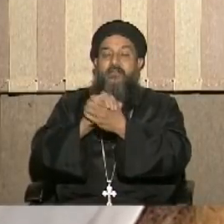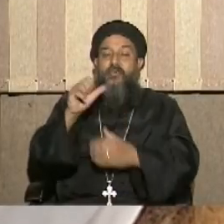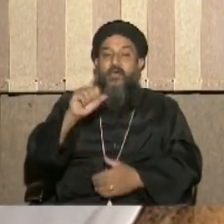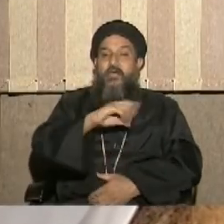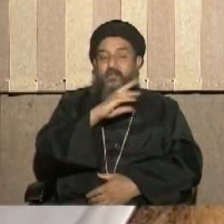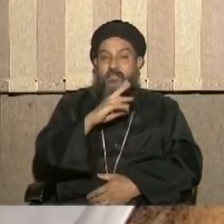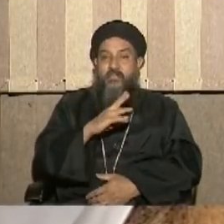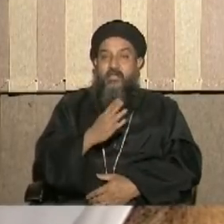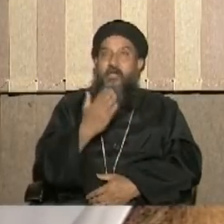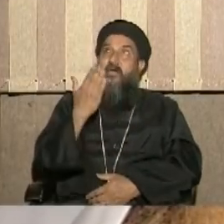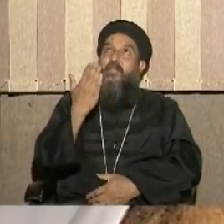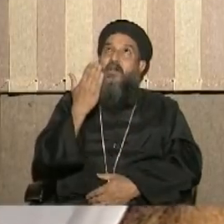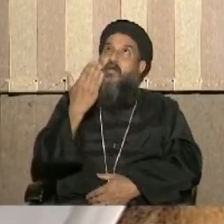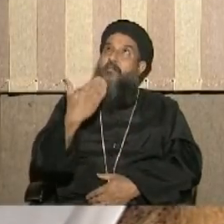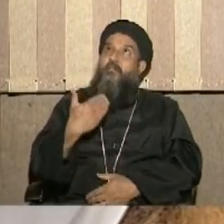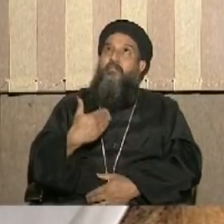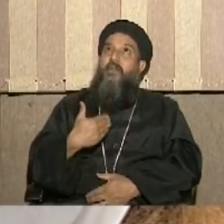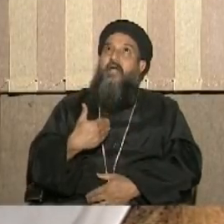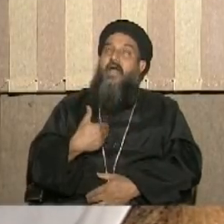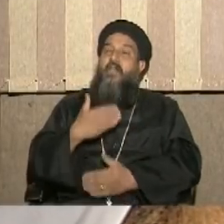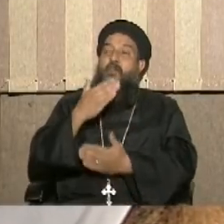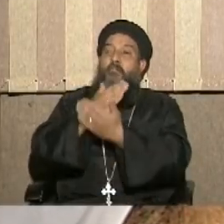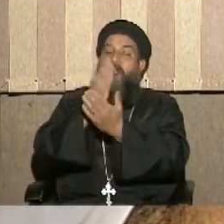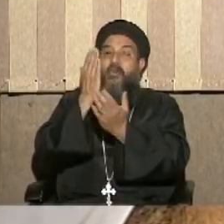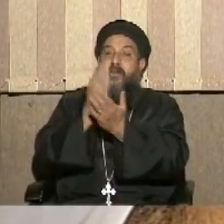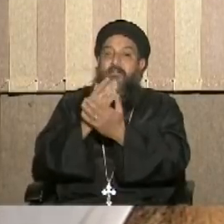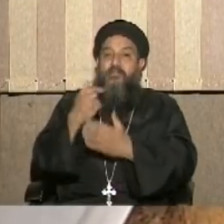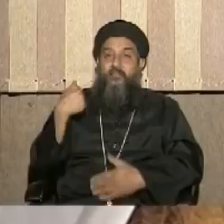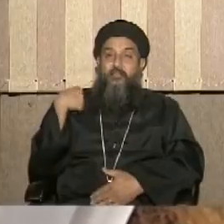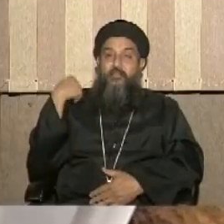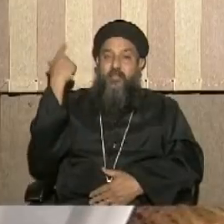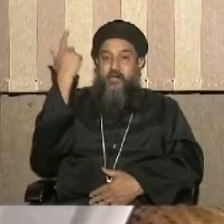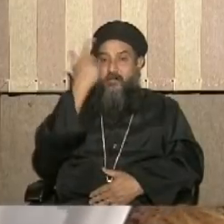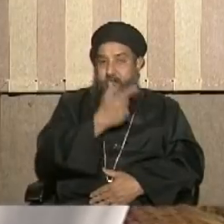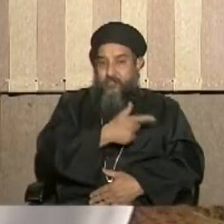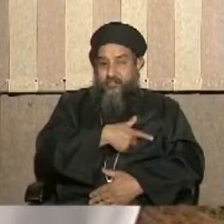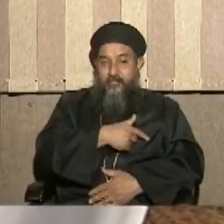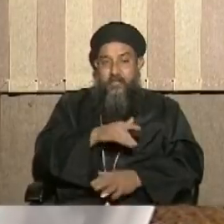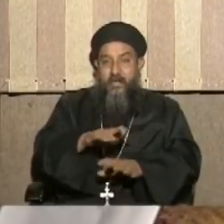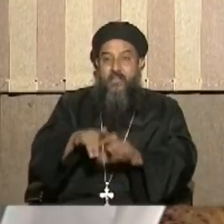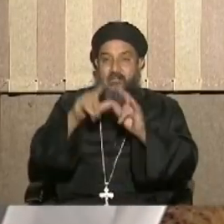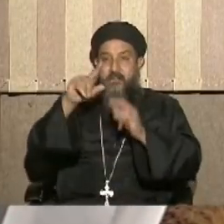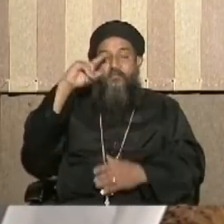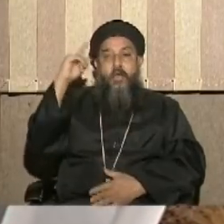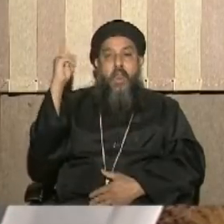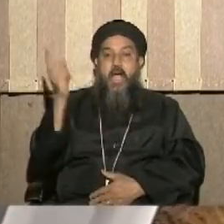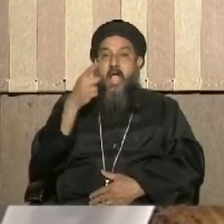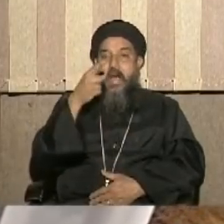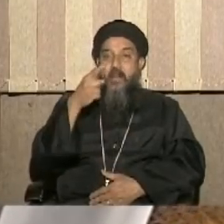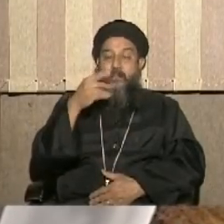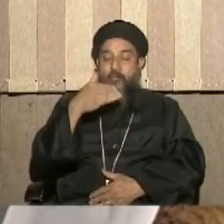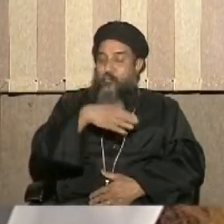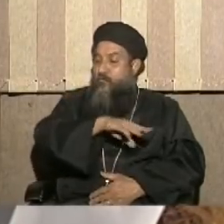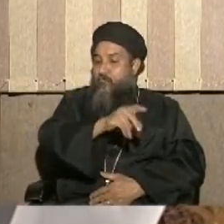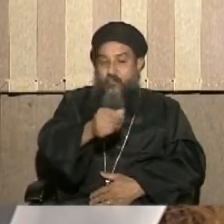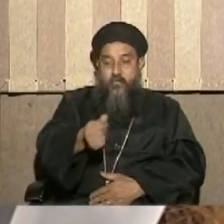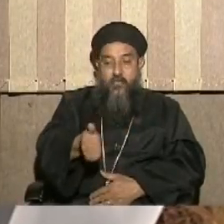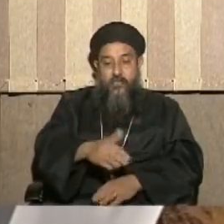رب لهما نصيب مع قديسيك، لأنهما قد تركا الدنيا